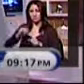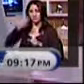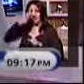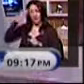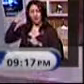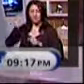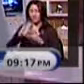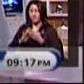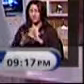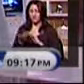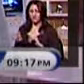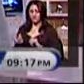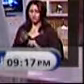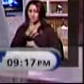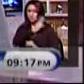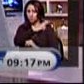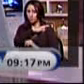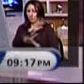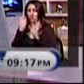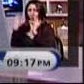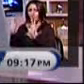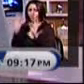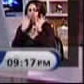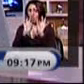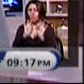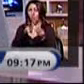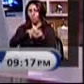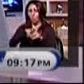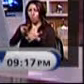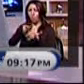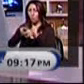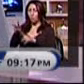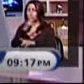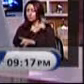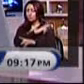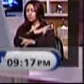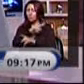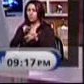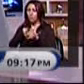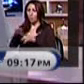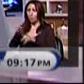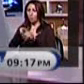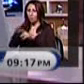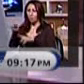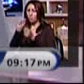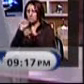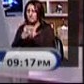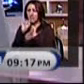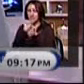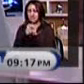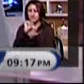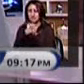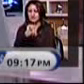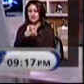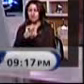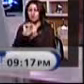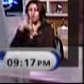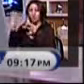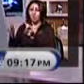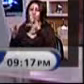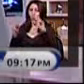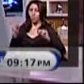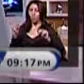لم لا الشرطه اتغيرت ولا التعذيب اتغير توقف ولا الاعتقالات توقفت، ولا بالعكس